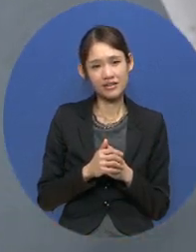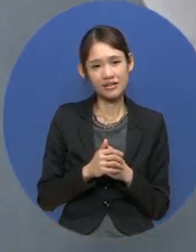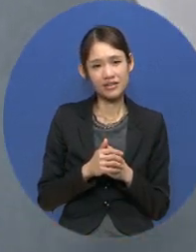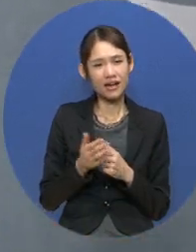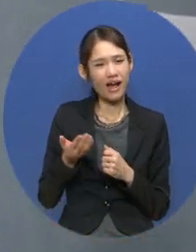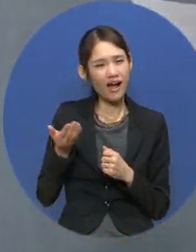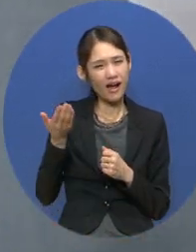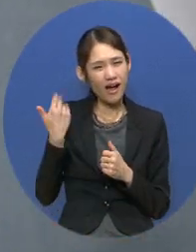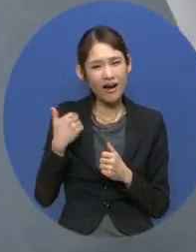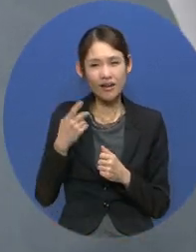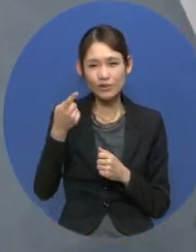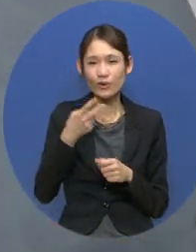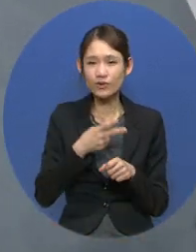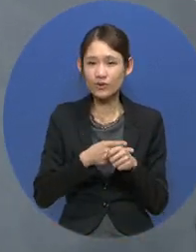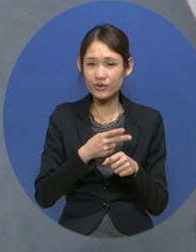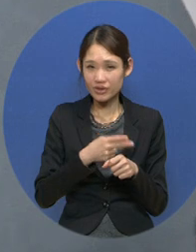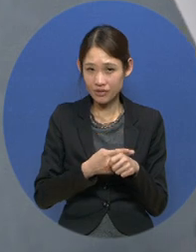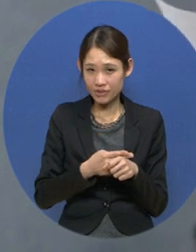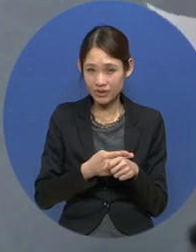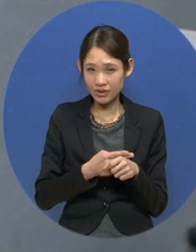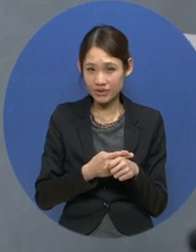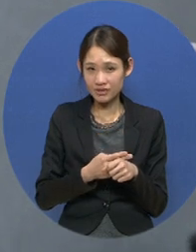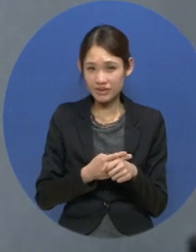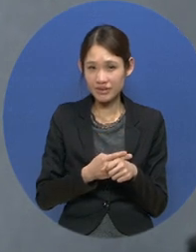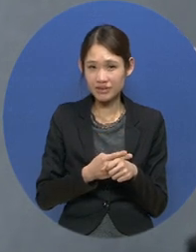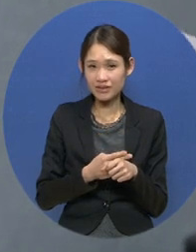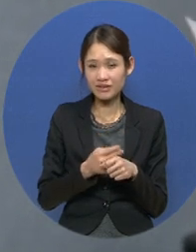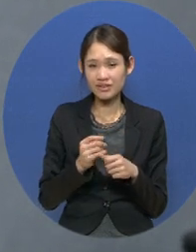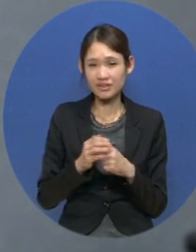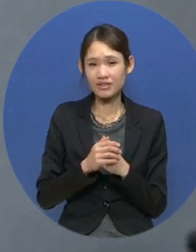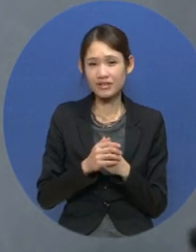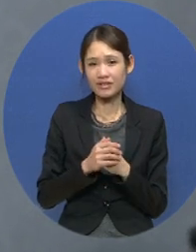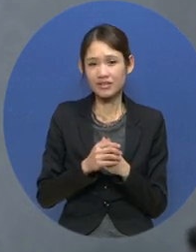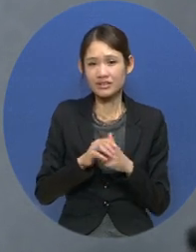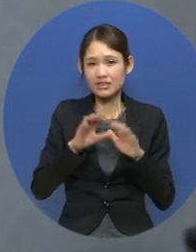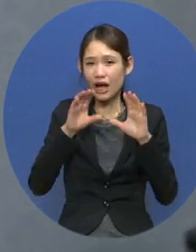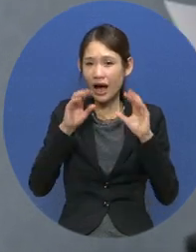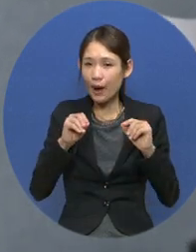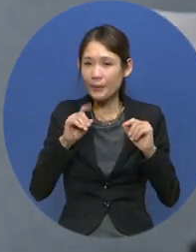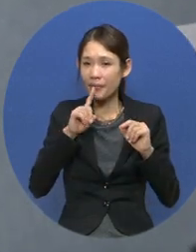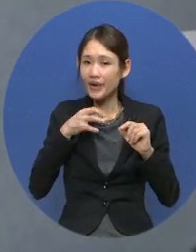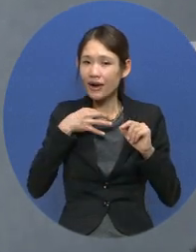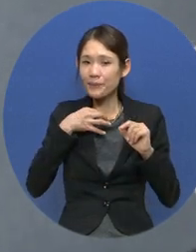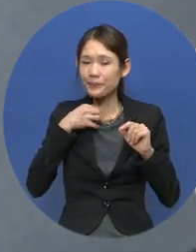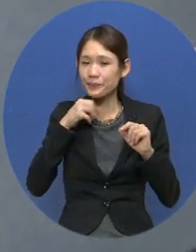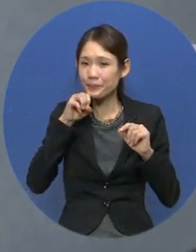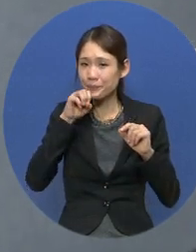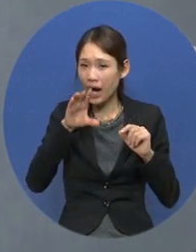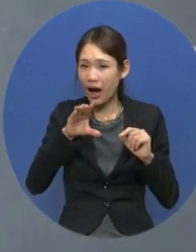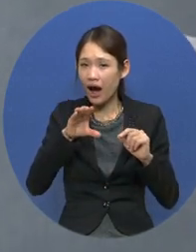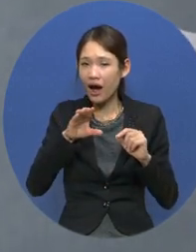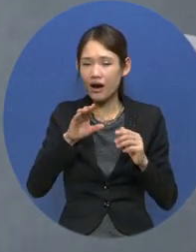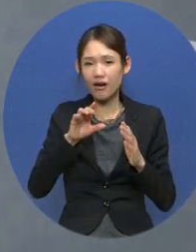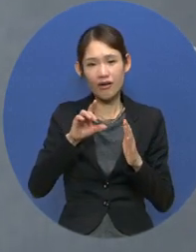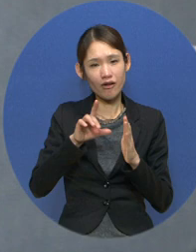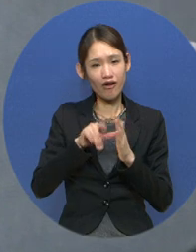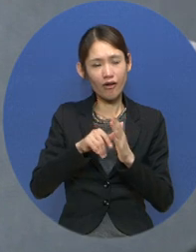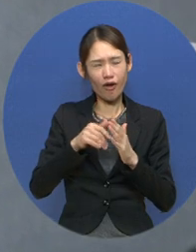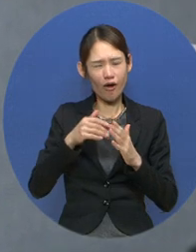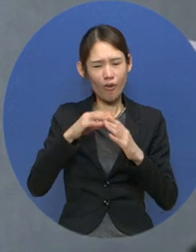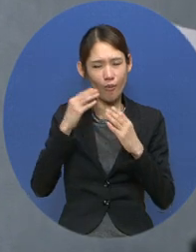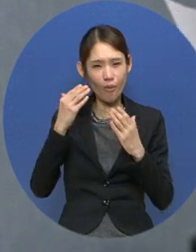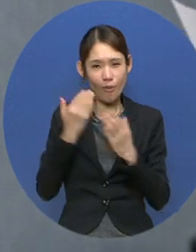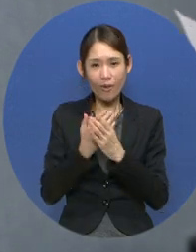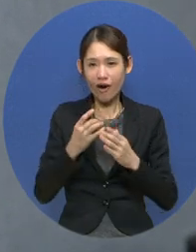아까 너가 사장님한테 그만하라고 할 때 완전